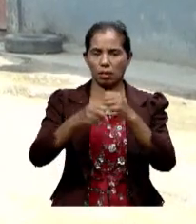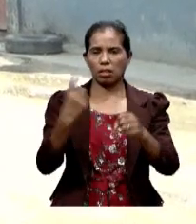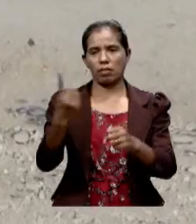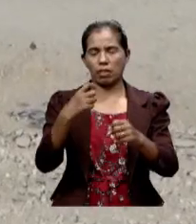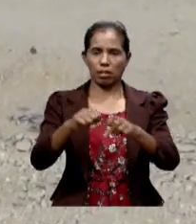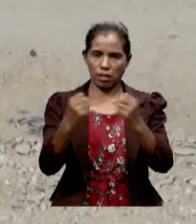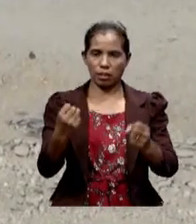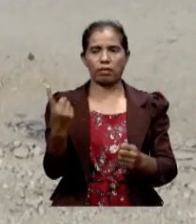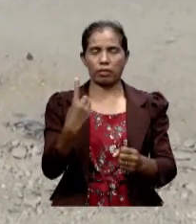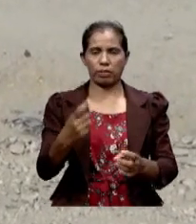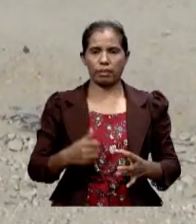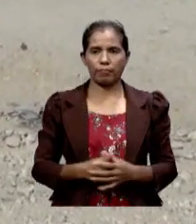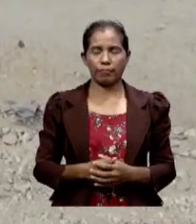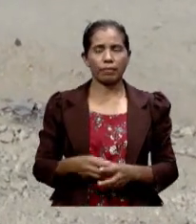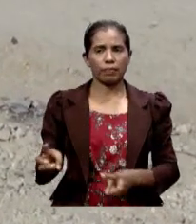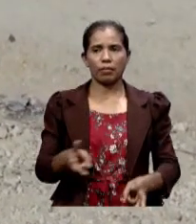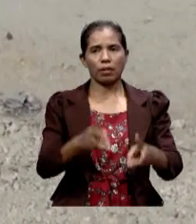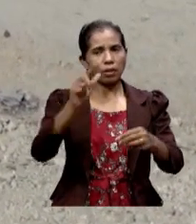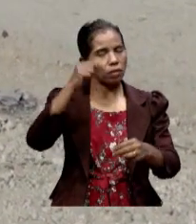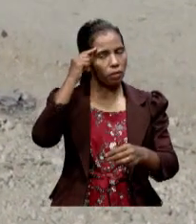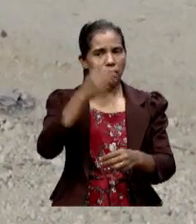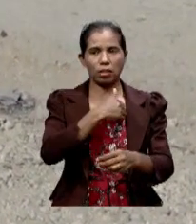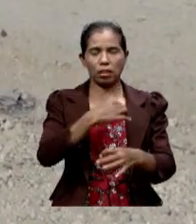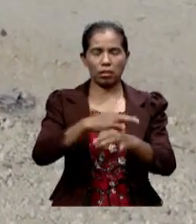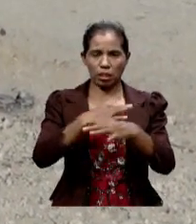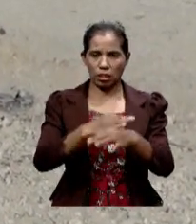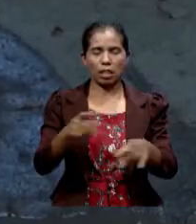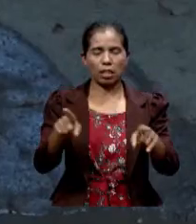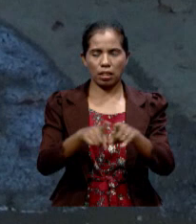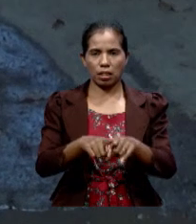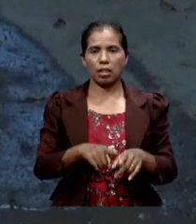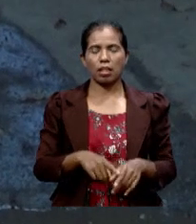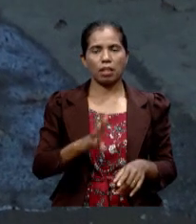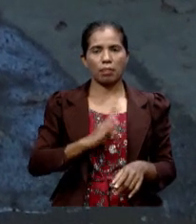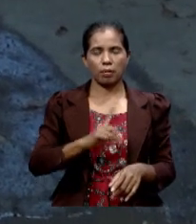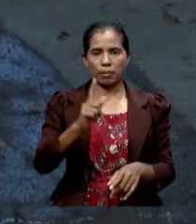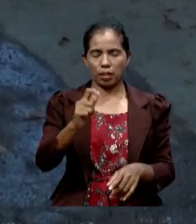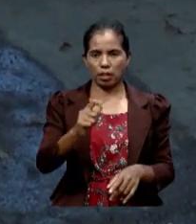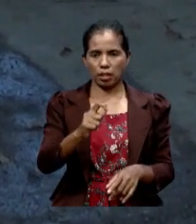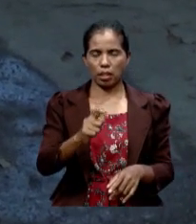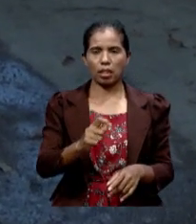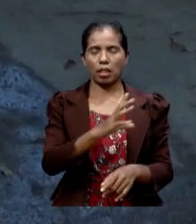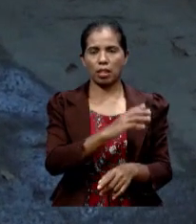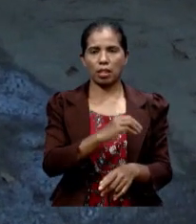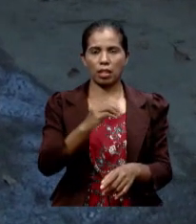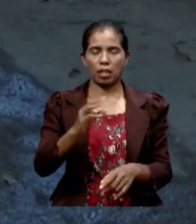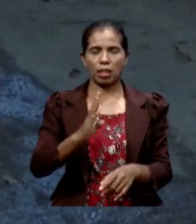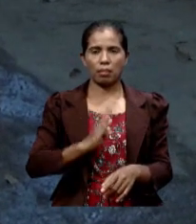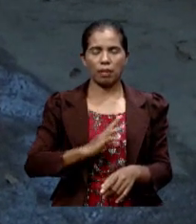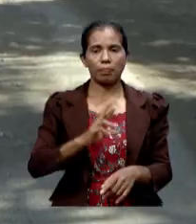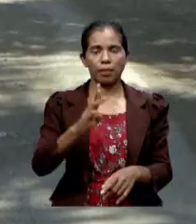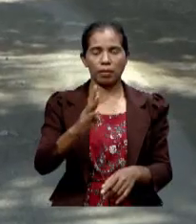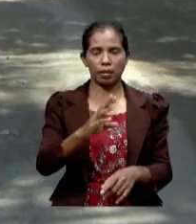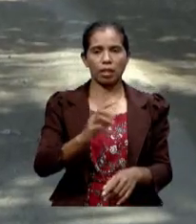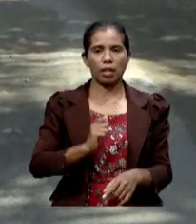bermu Estrada nebe durante ne governo sidau kadia makanesan di resam baru pite batoi loklaran baru perumnas